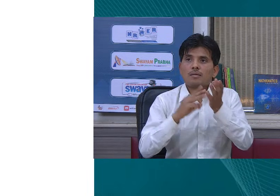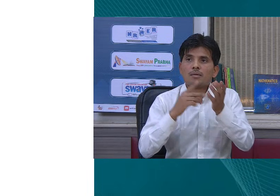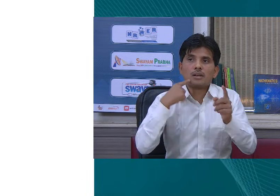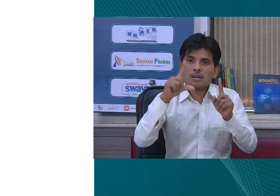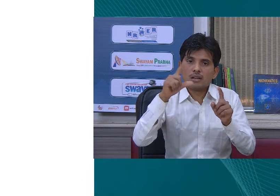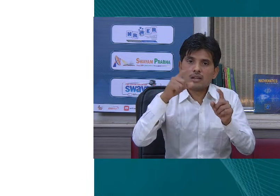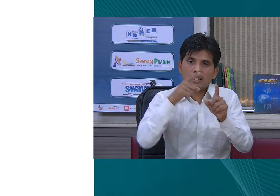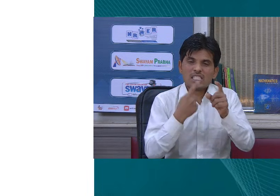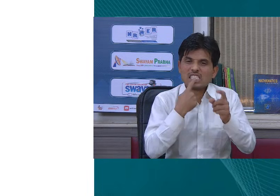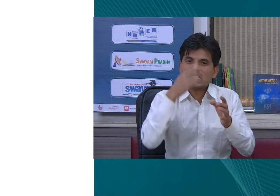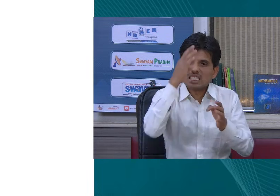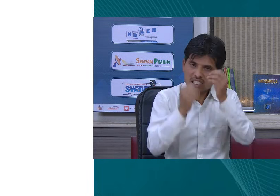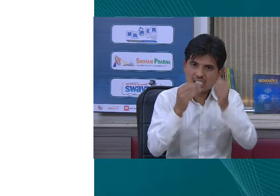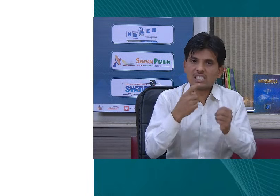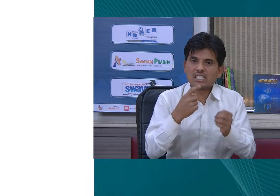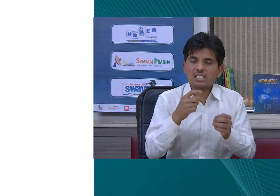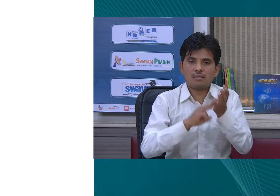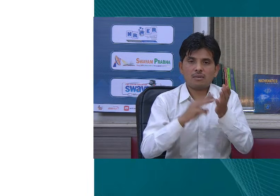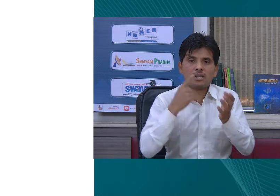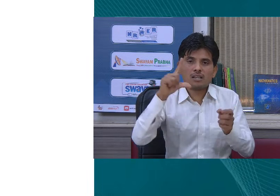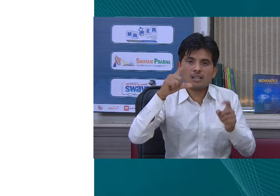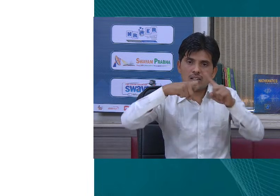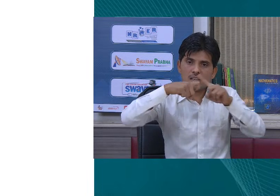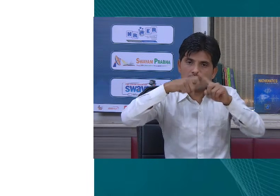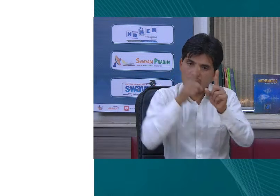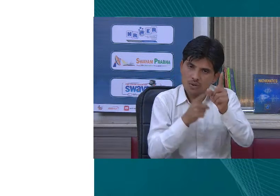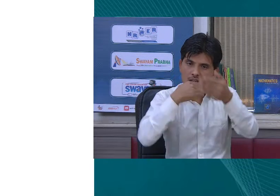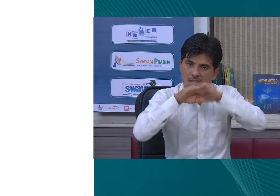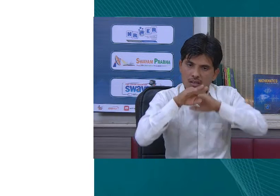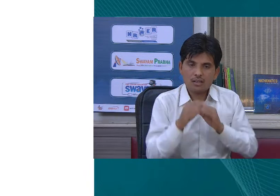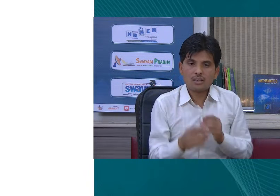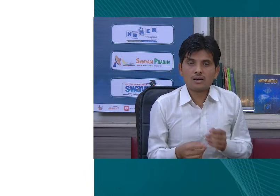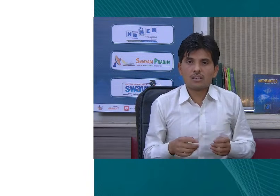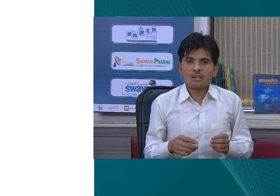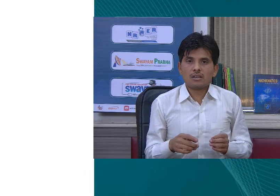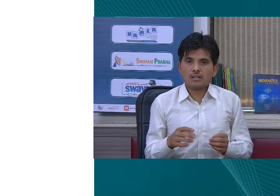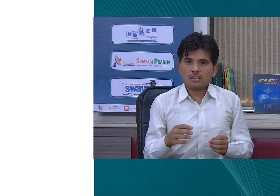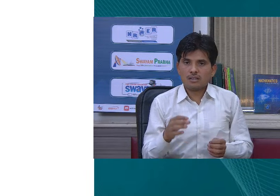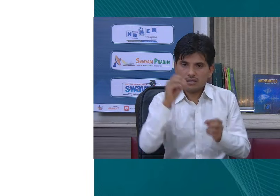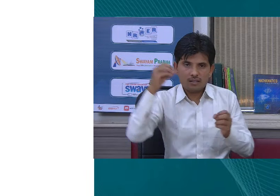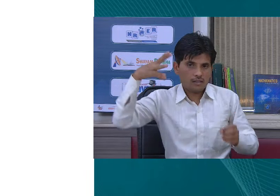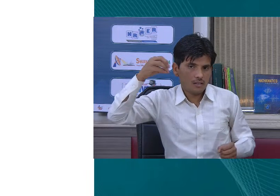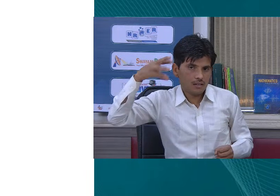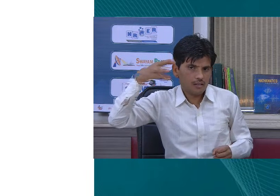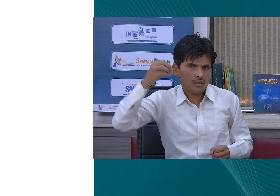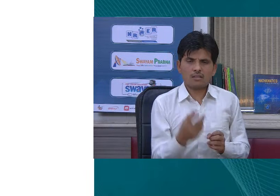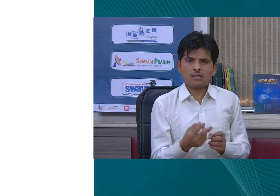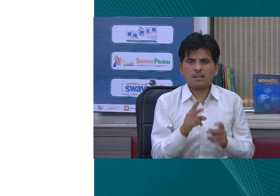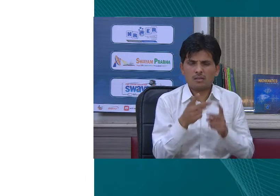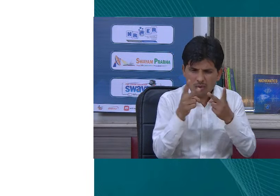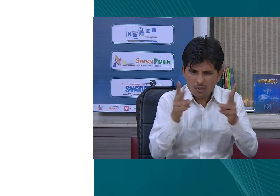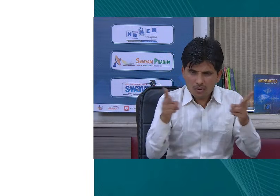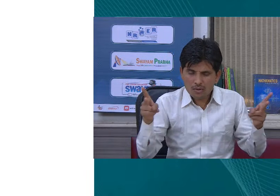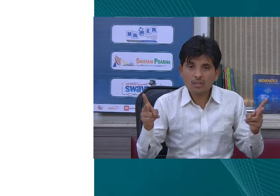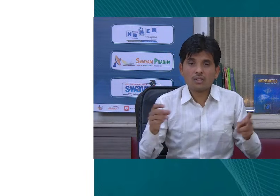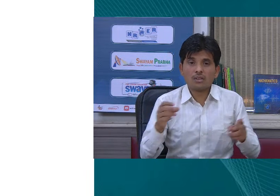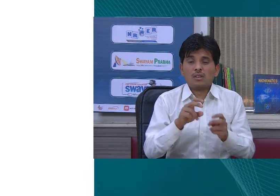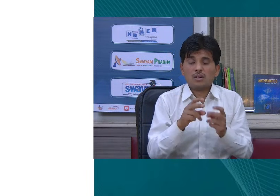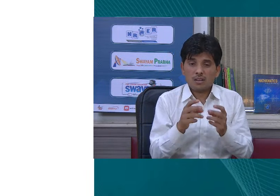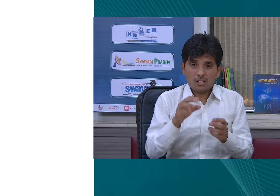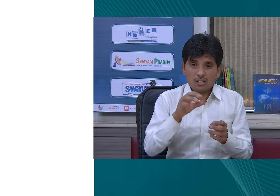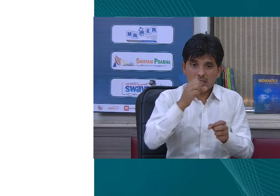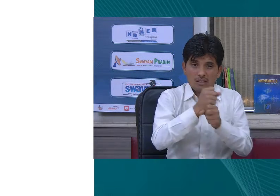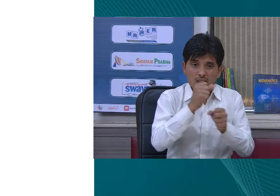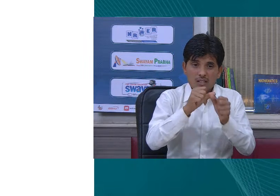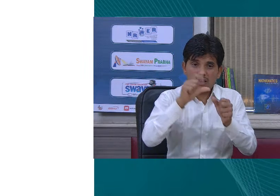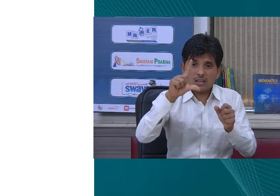So Milky Way ही एक गैलेक्सी नहीं है, इस तरह से बहुत सारे ऐसे गैलेक्सीज हैं जो